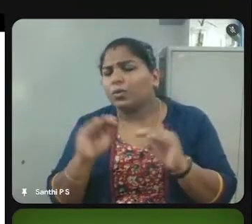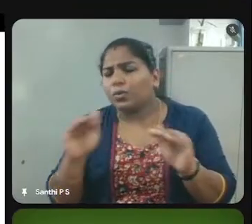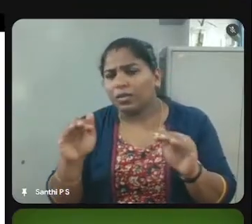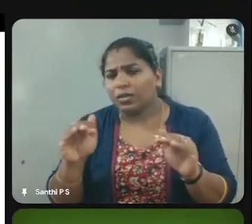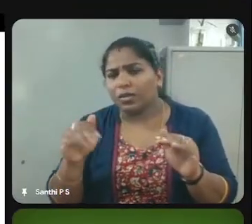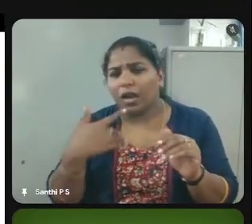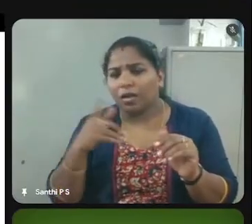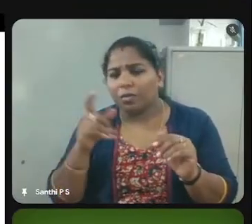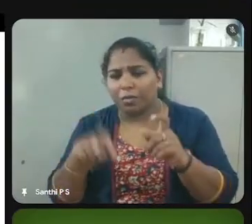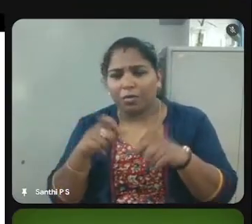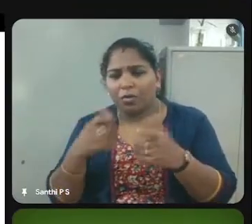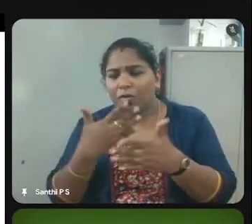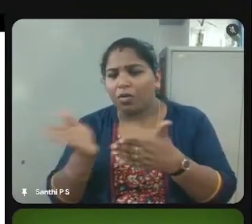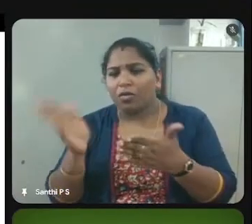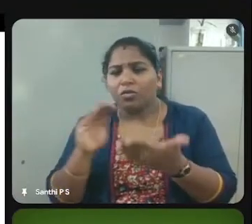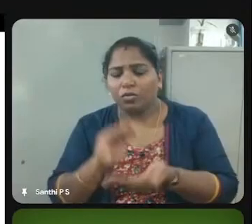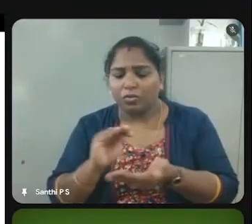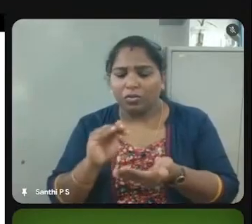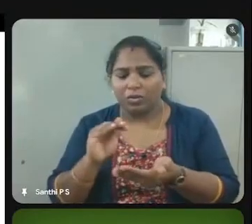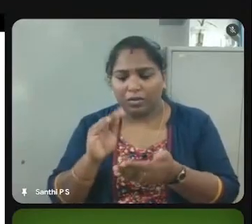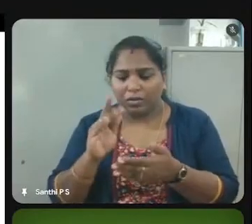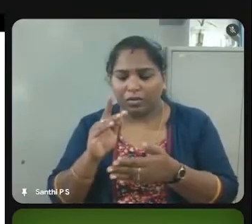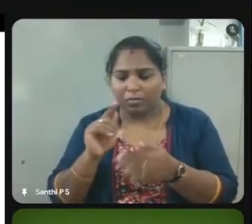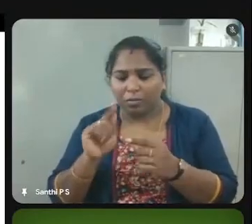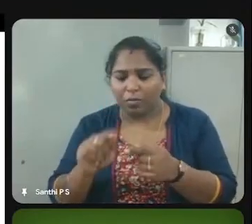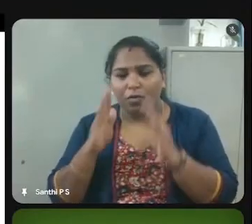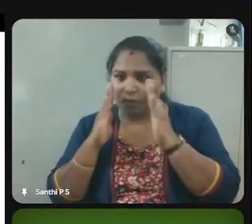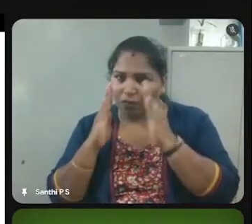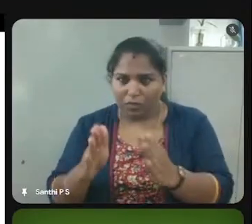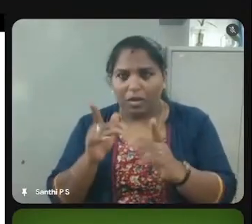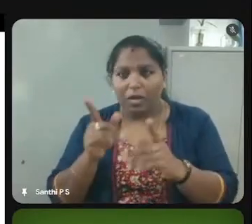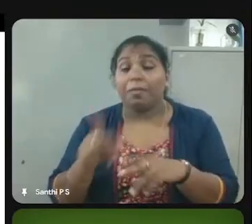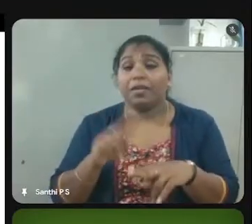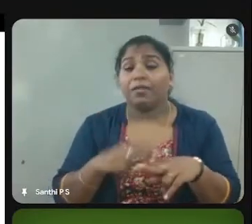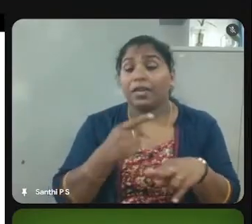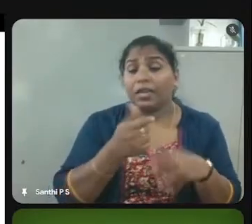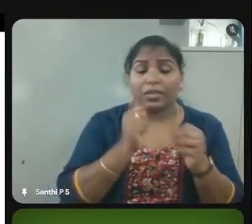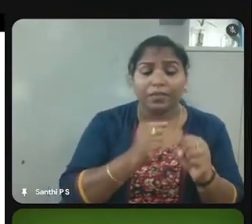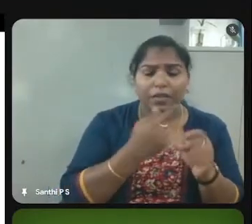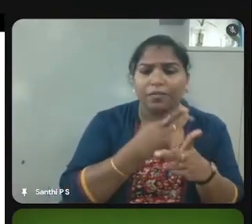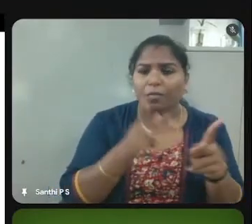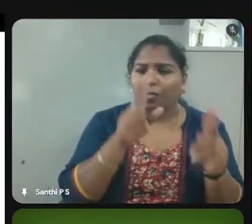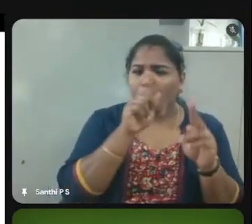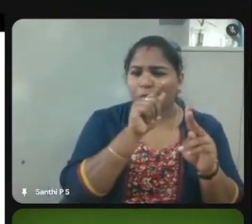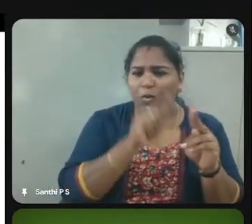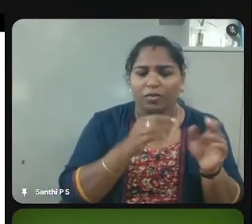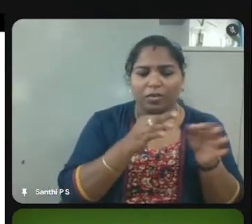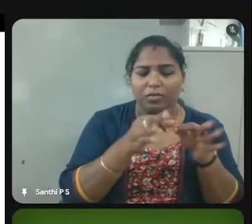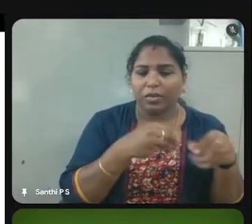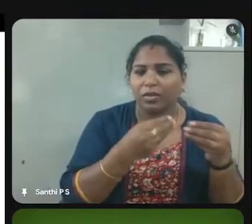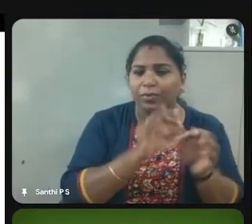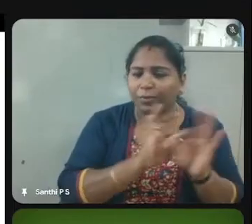അതാരും പറയാഞ്ഞിട്ടാണ്. എല്ലാവരും കുട്ടികളുടെ കാര്യം ശ്രദ്ധിക്കുന്നതുകൊണ്ട് അതിലോട്ട് മാത്രം ശ്രദ്ധ വെച്ചുകൊണ്ട് പറയാത്തതാണ്. ഈ 1 ലക്ഷം രൂപയ്ക്കുള്ളിൽ